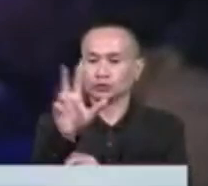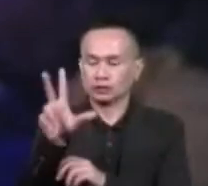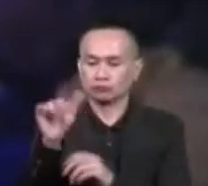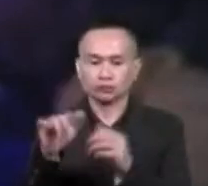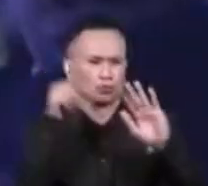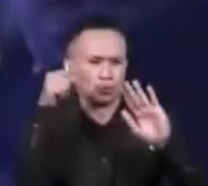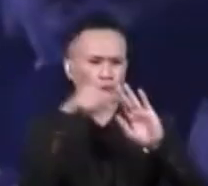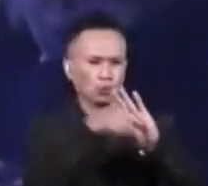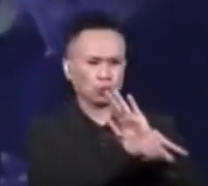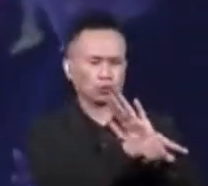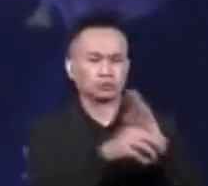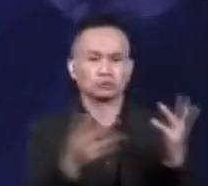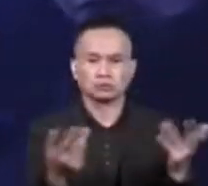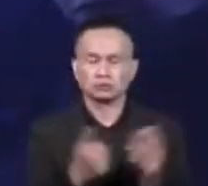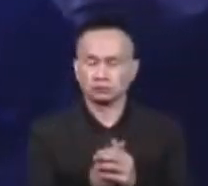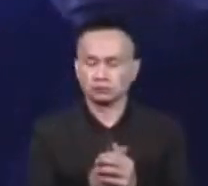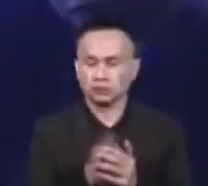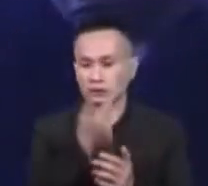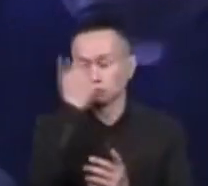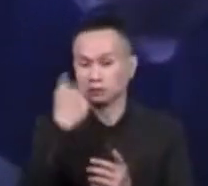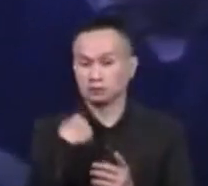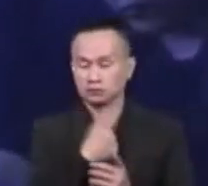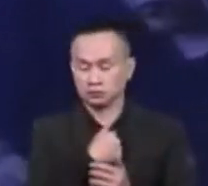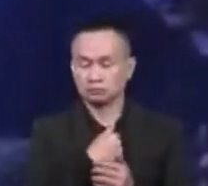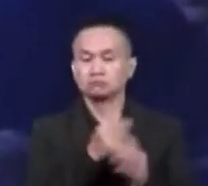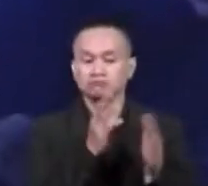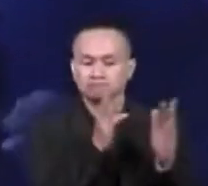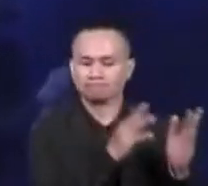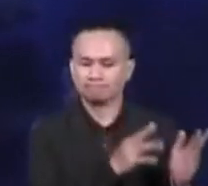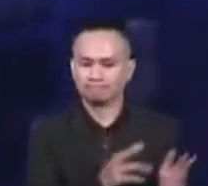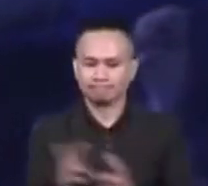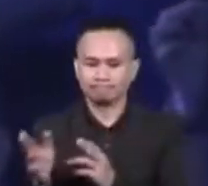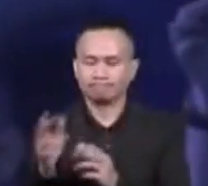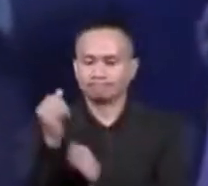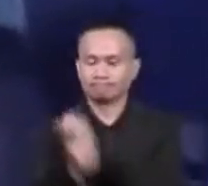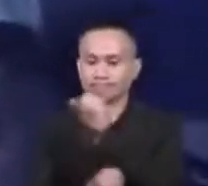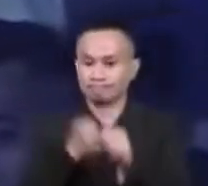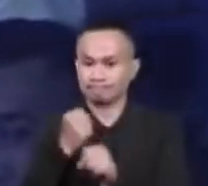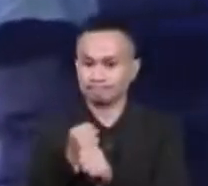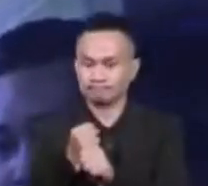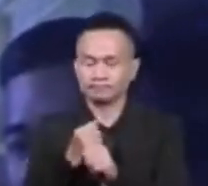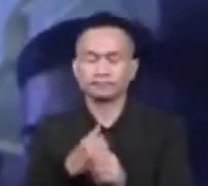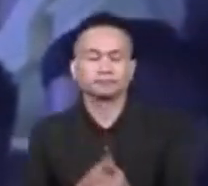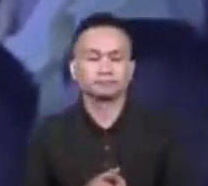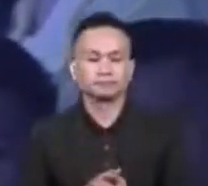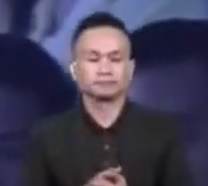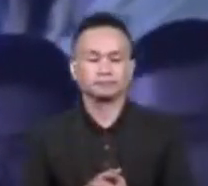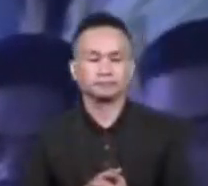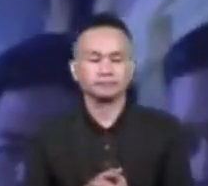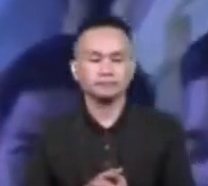2023 beliau berucap demikian pada sambutan hari Malaysia ke-60 di Kuching m